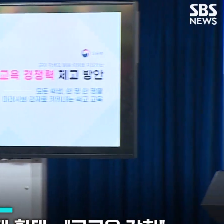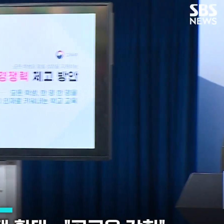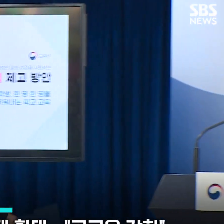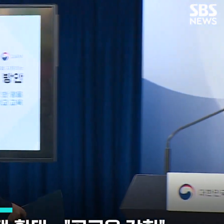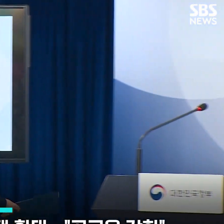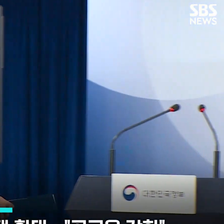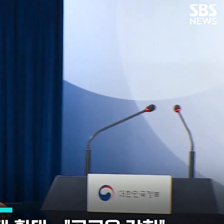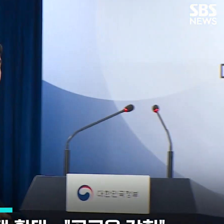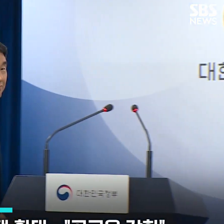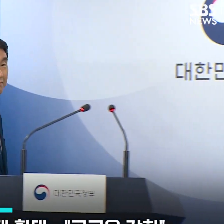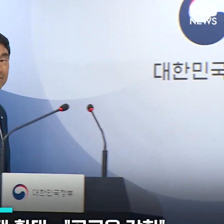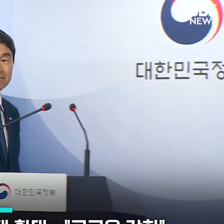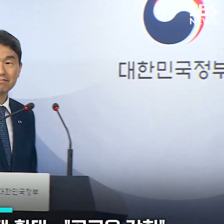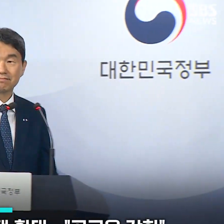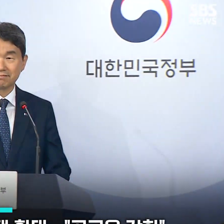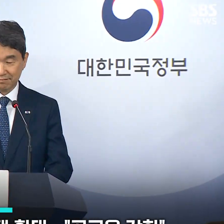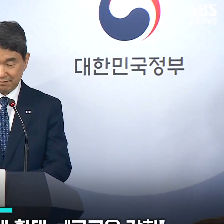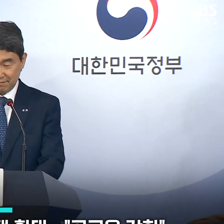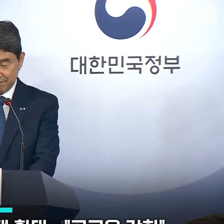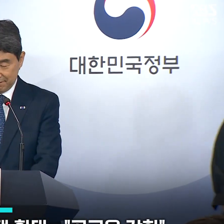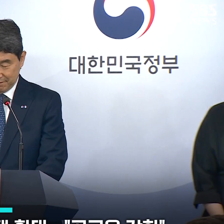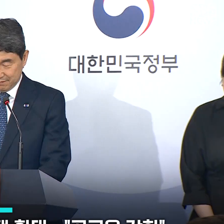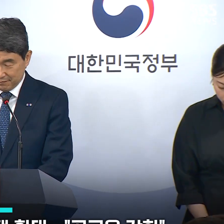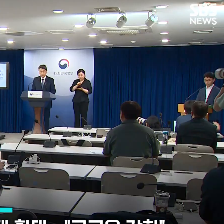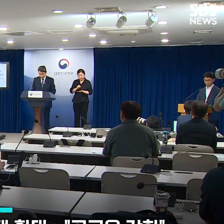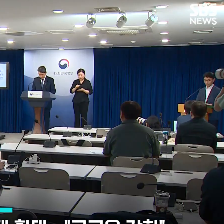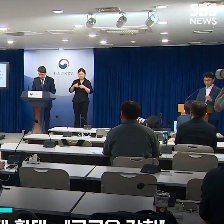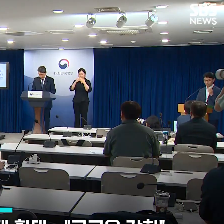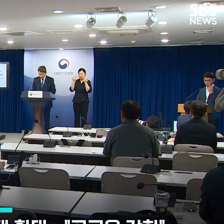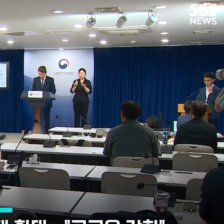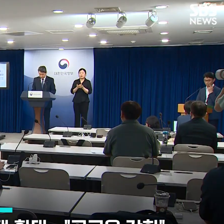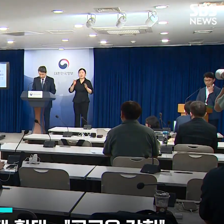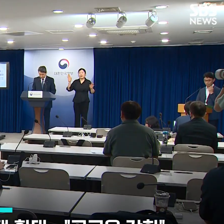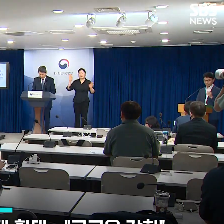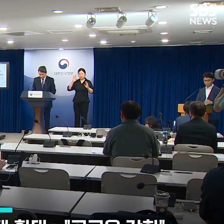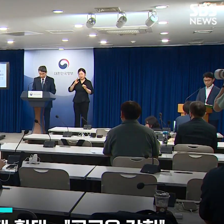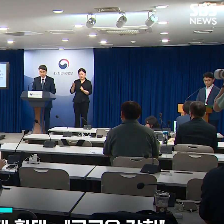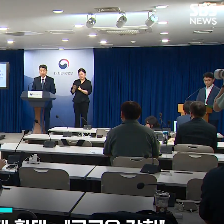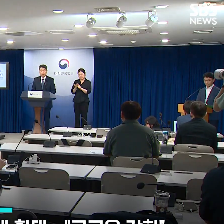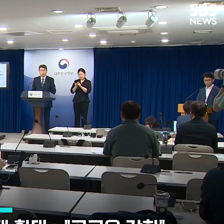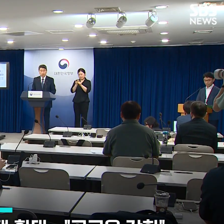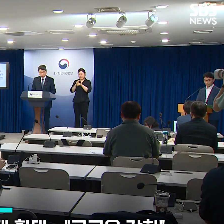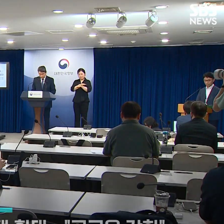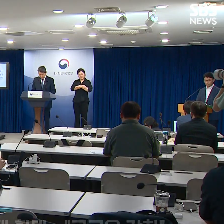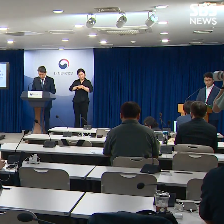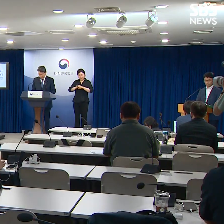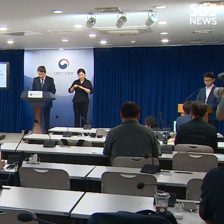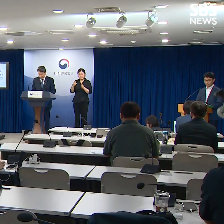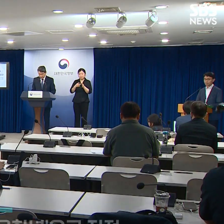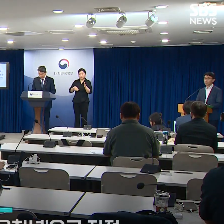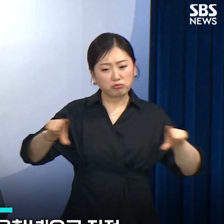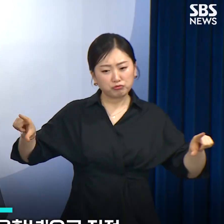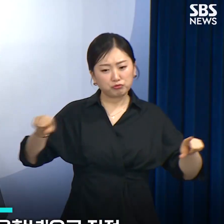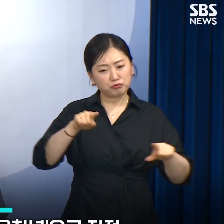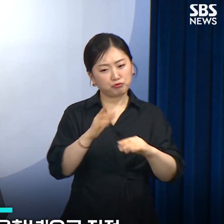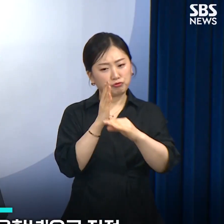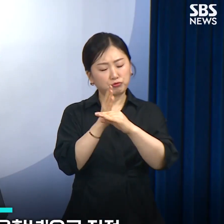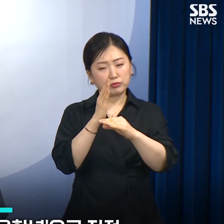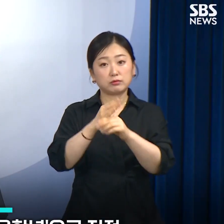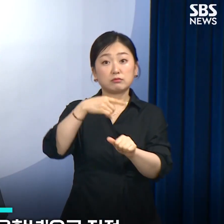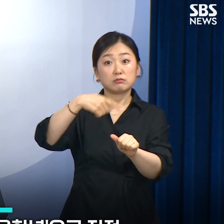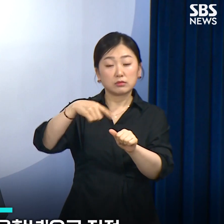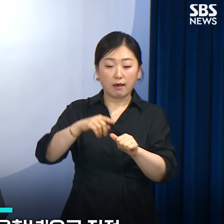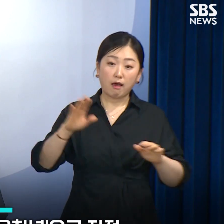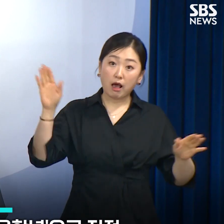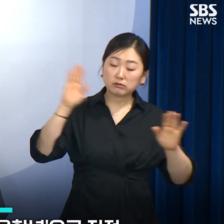오늘 공교육 대책의 핵심은 기초 학력을 키우고 수업 선택 기회를 확대하겠다는 겁니다. 먼저 기초 학력을